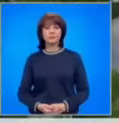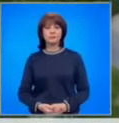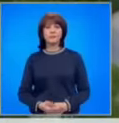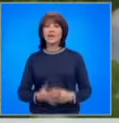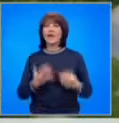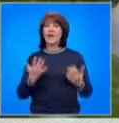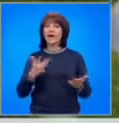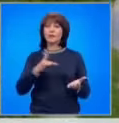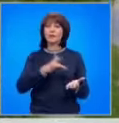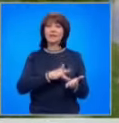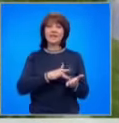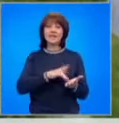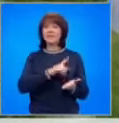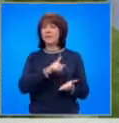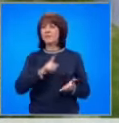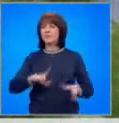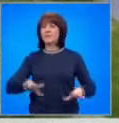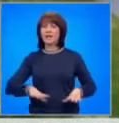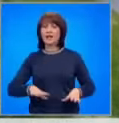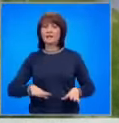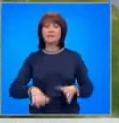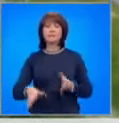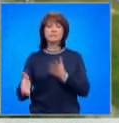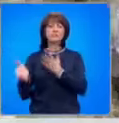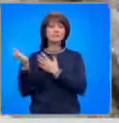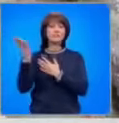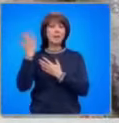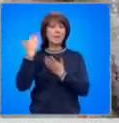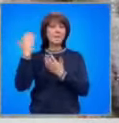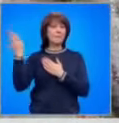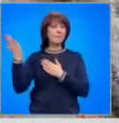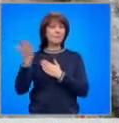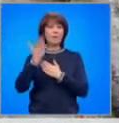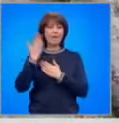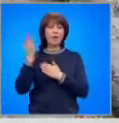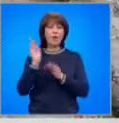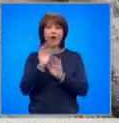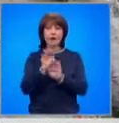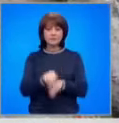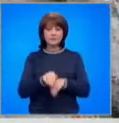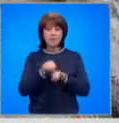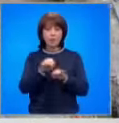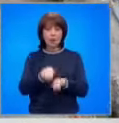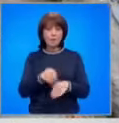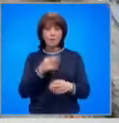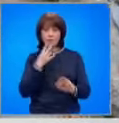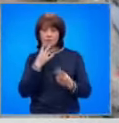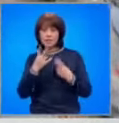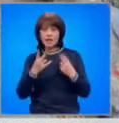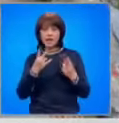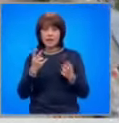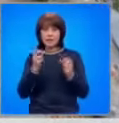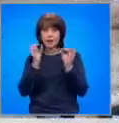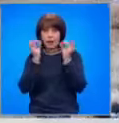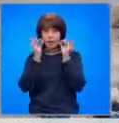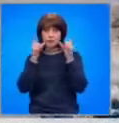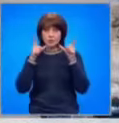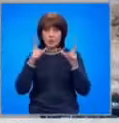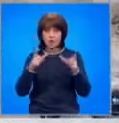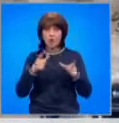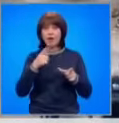Както в центъра на всеки град с вековно минало, така и в Стара Загора. Всяка копка за строеж се следи зорко и изкопите за огромните тръби